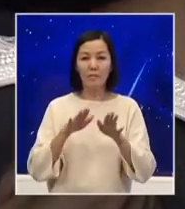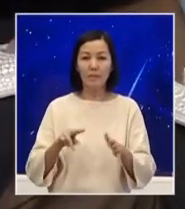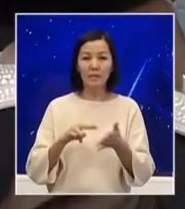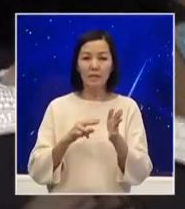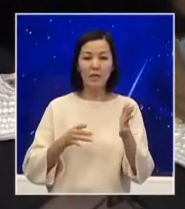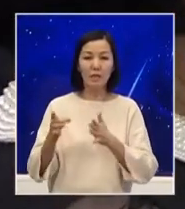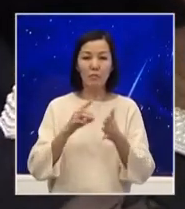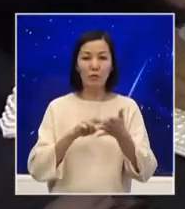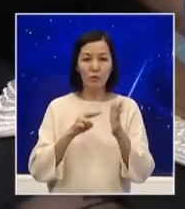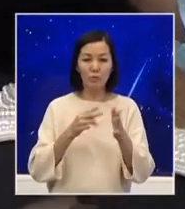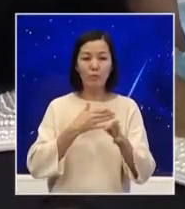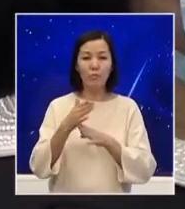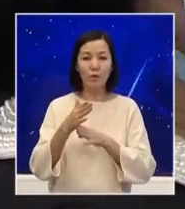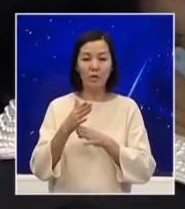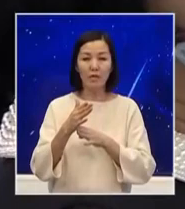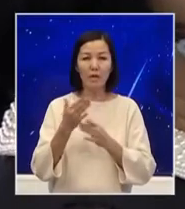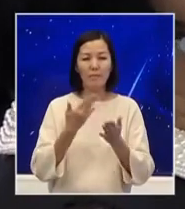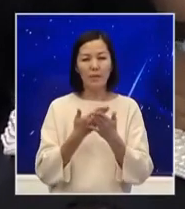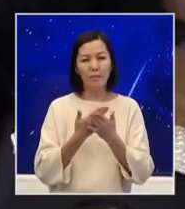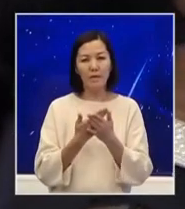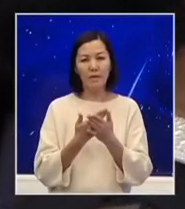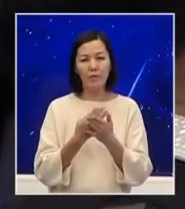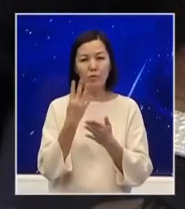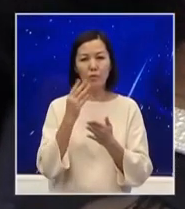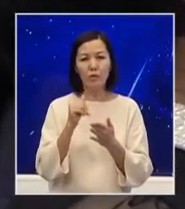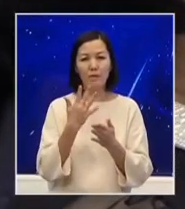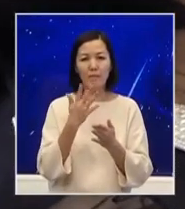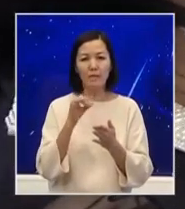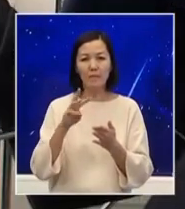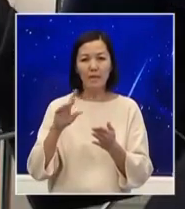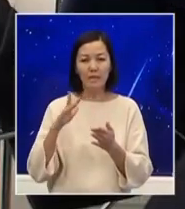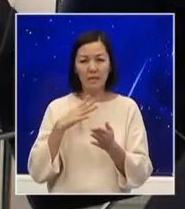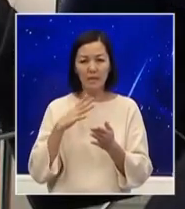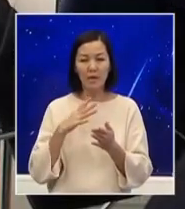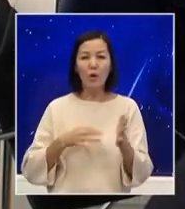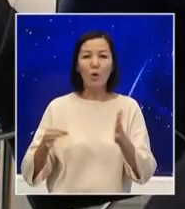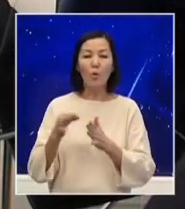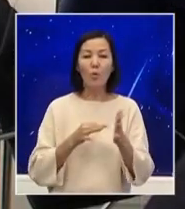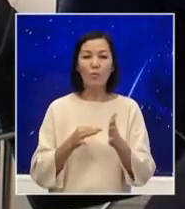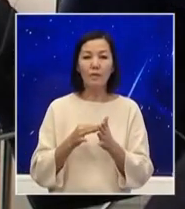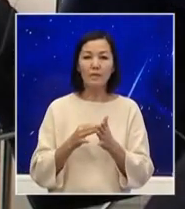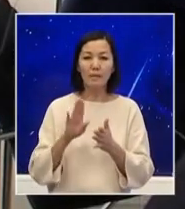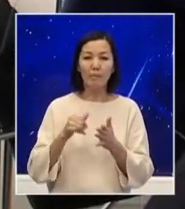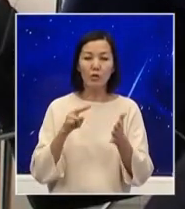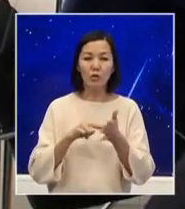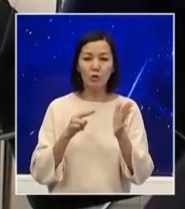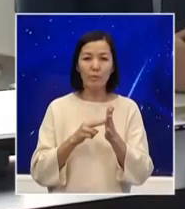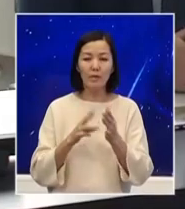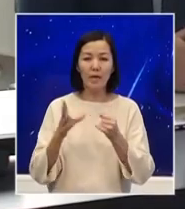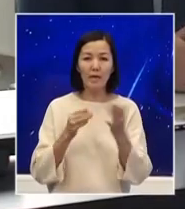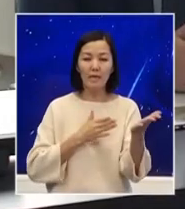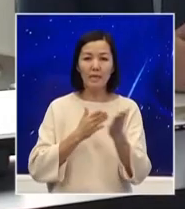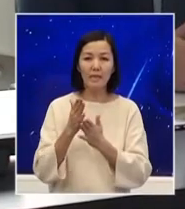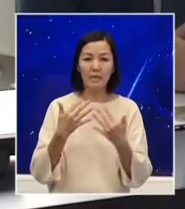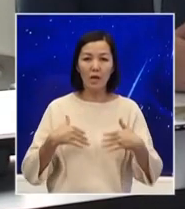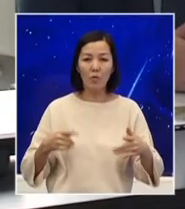бюджета, и с республики. Это порядка 4,5-5 миллиардов надо было. Облыс дамуының бас жоспарында агросектор, оның ішінде